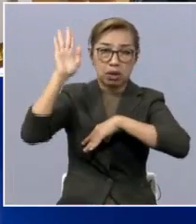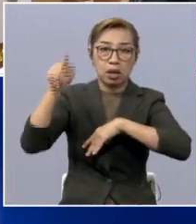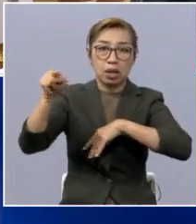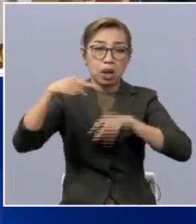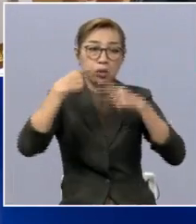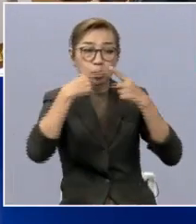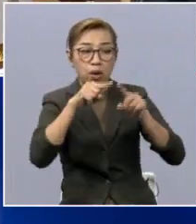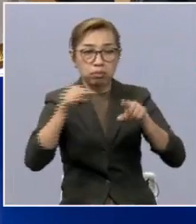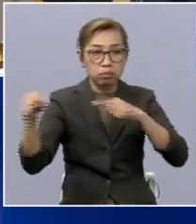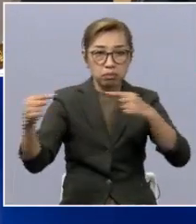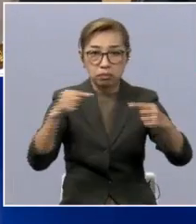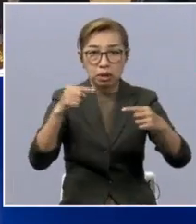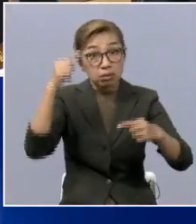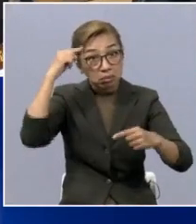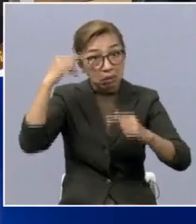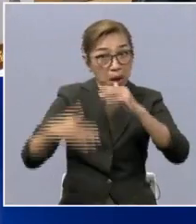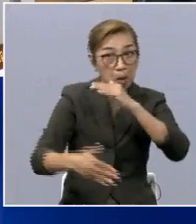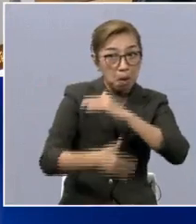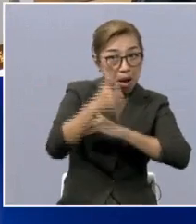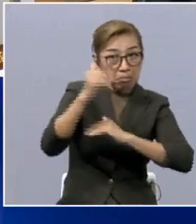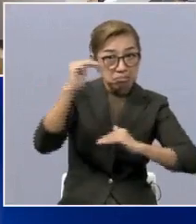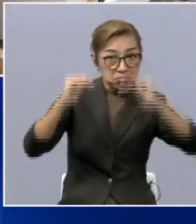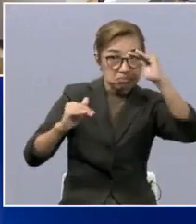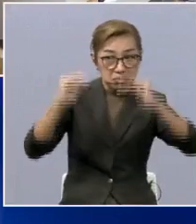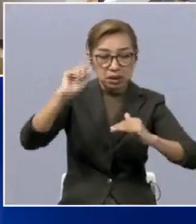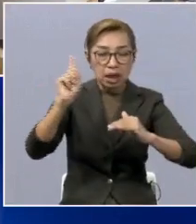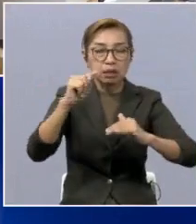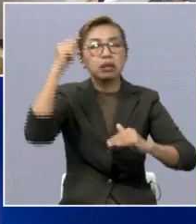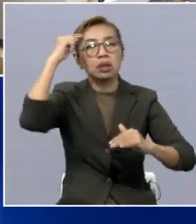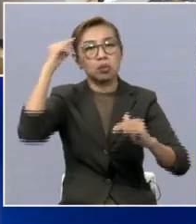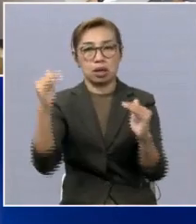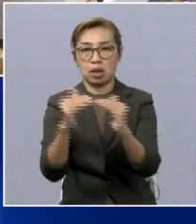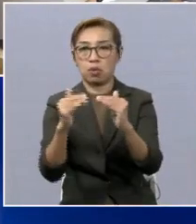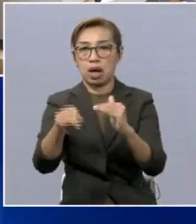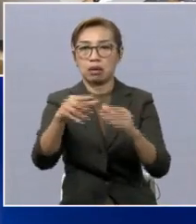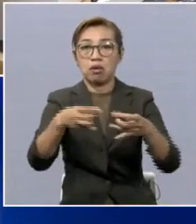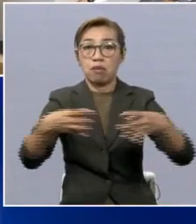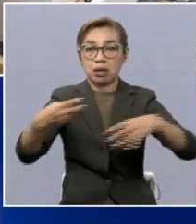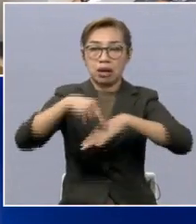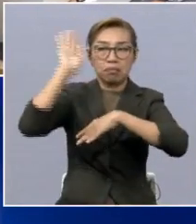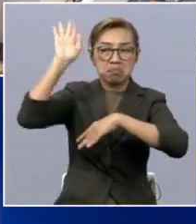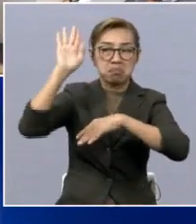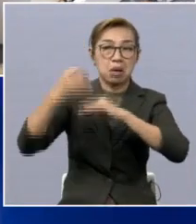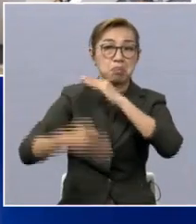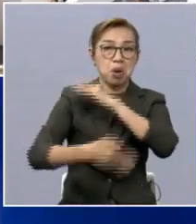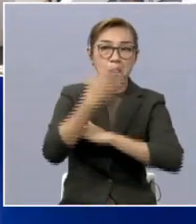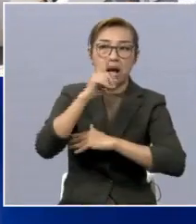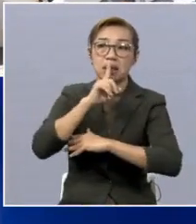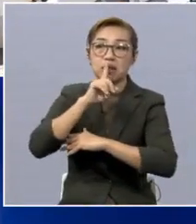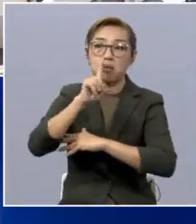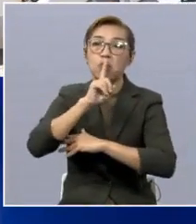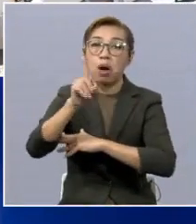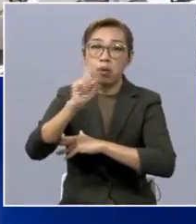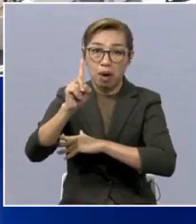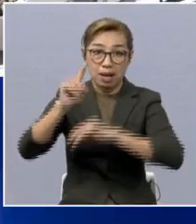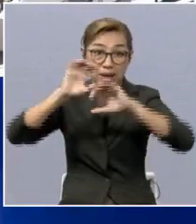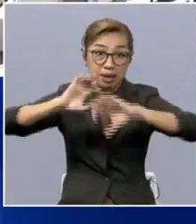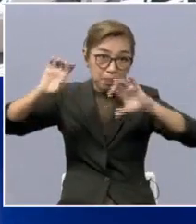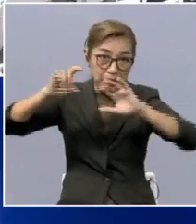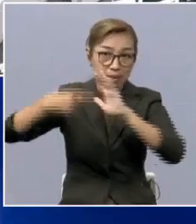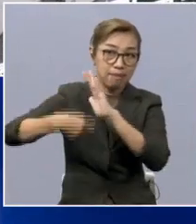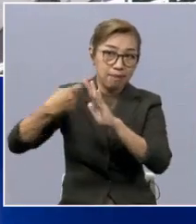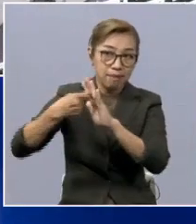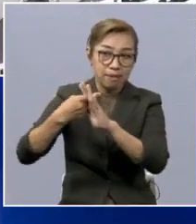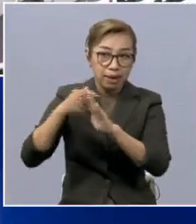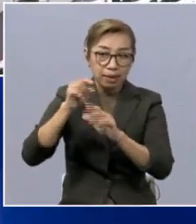ะว่าจริงๆน่าจะเสมอกันฝ่ายค้านเนี่ยอาจจะใช้โอกาสนี้วิพากษ์วิจารณ์รัฐบาลแต่ถ้าอภิปรายหวังผลเฉพา